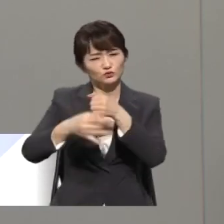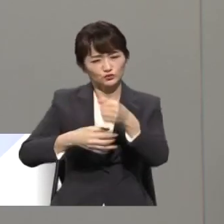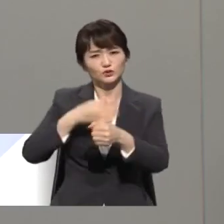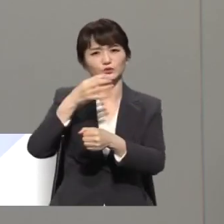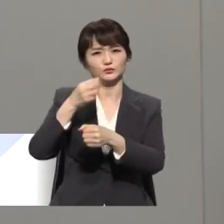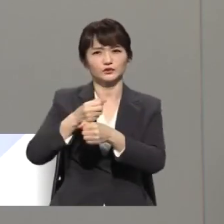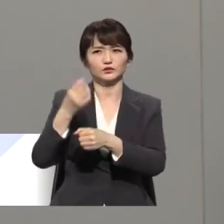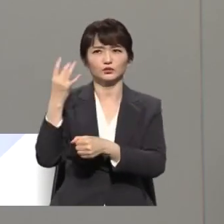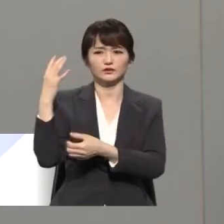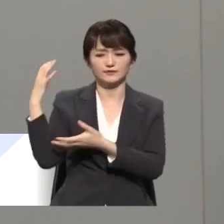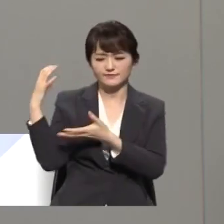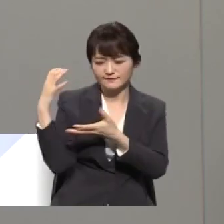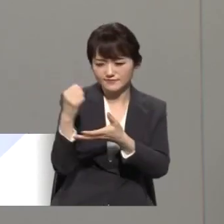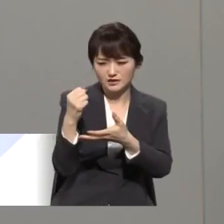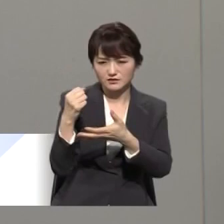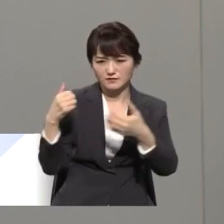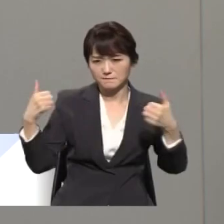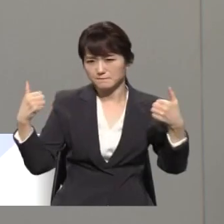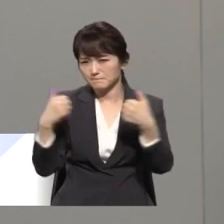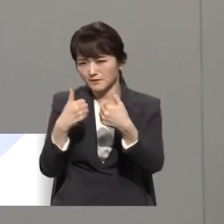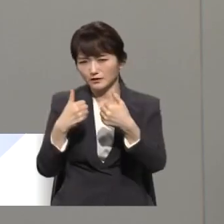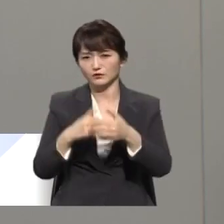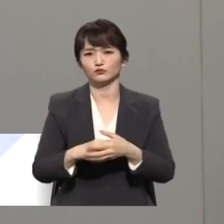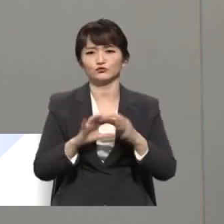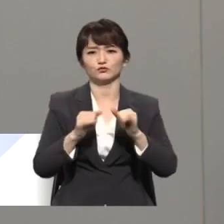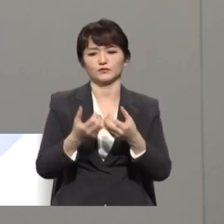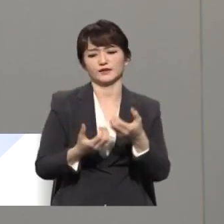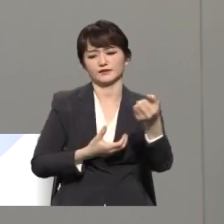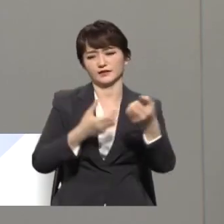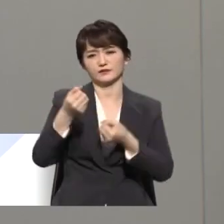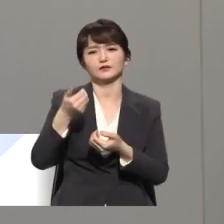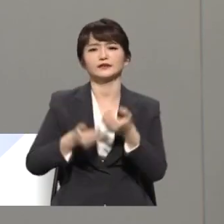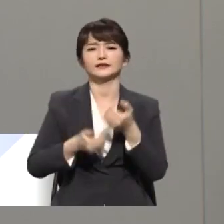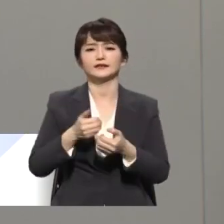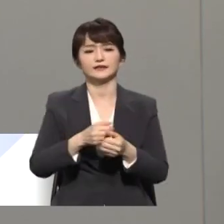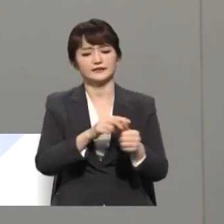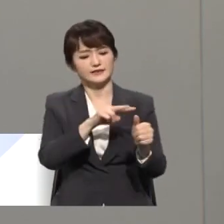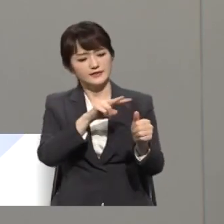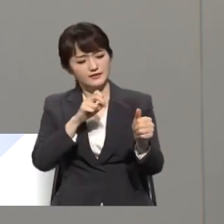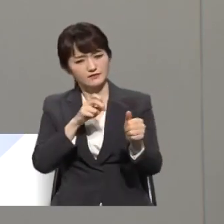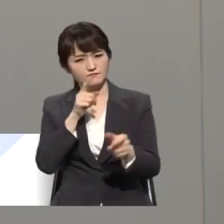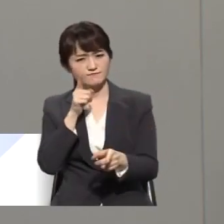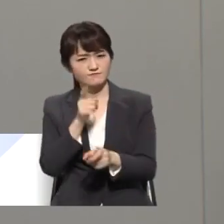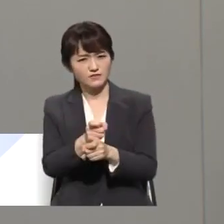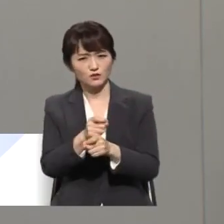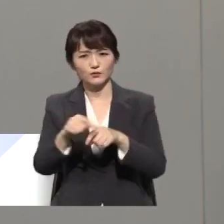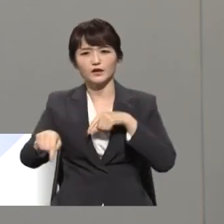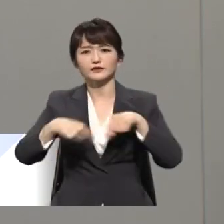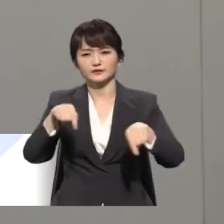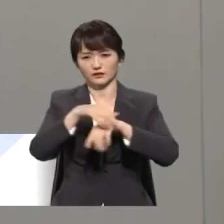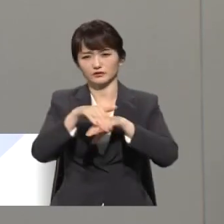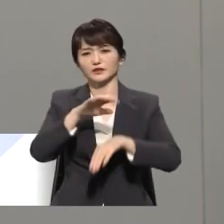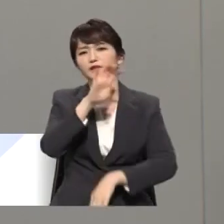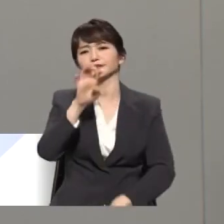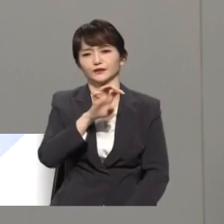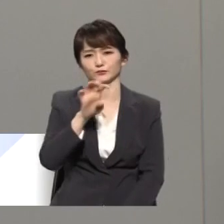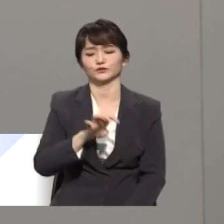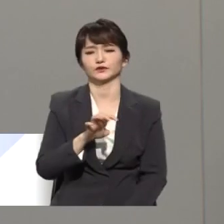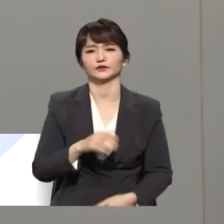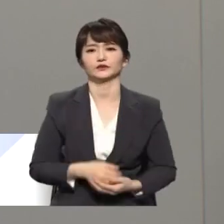기득권 백열 정치와 국민 분열 증 우와 보복 정치를 되풀이 할 수 밖에 없습니다